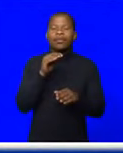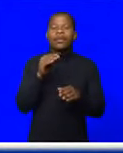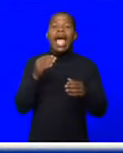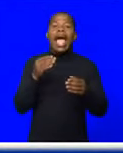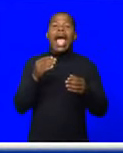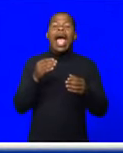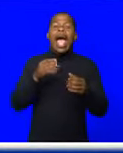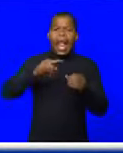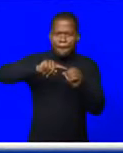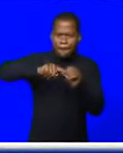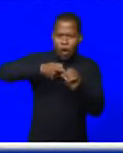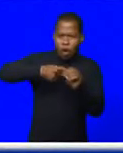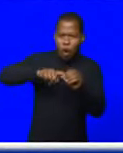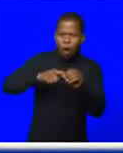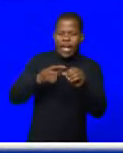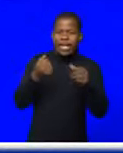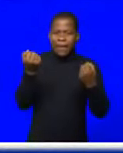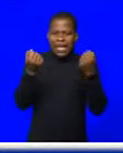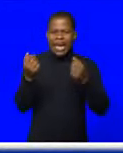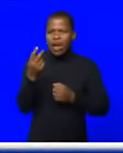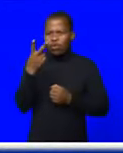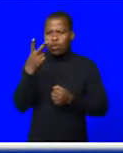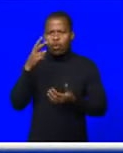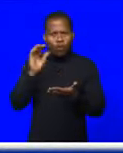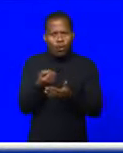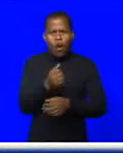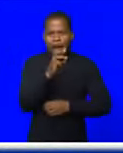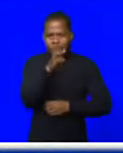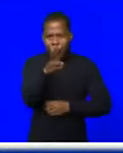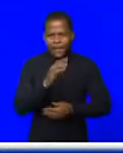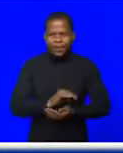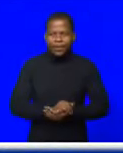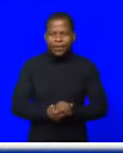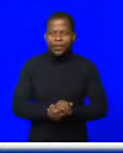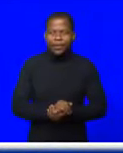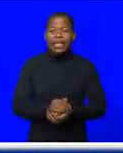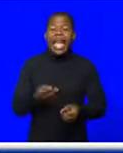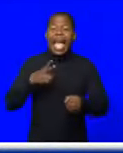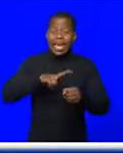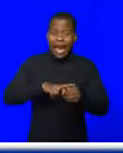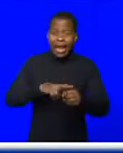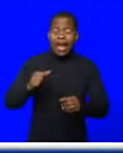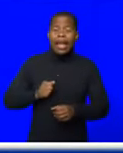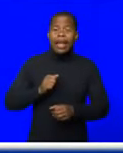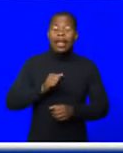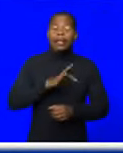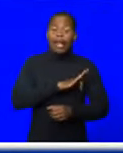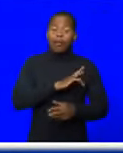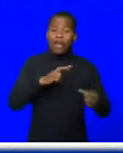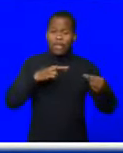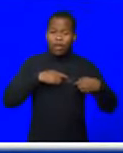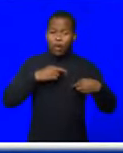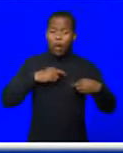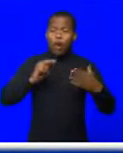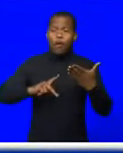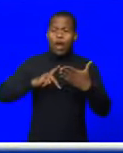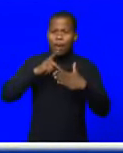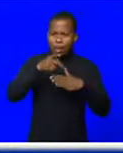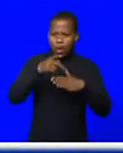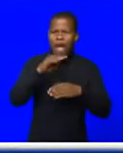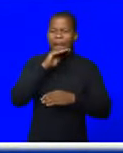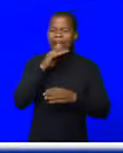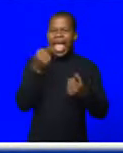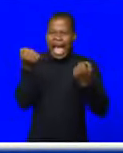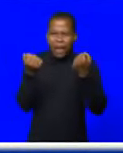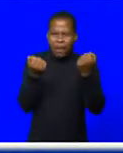truck lamabili laba ke lasebenta le program ke manje ukuze bakhone khamba bayohlola lapho kusetshentwa ngakhona bataba ne